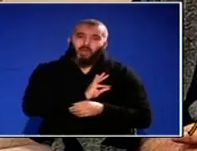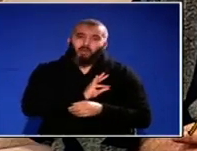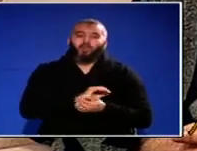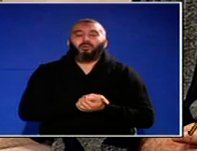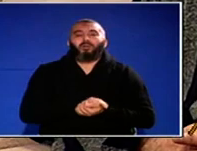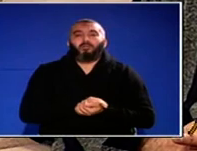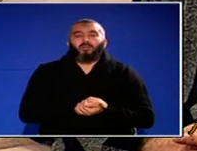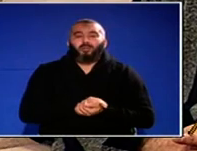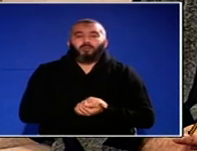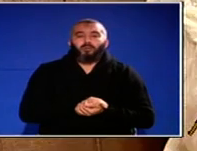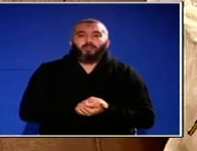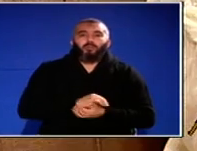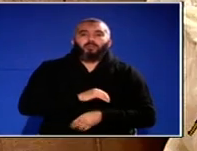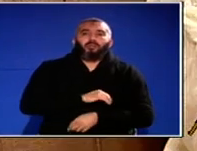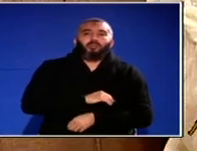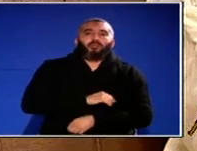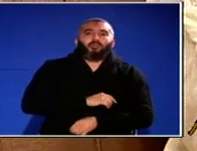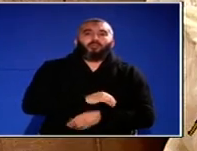الله يرحمه. أيوة